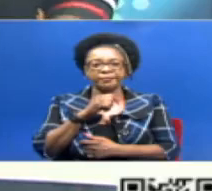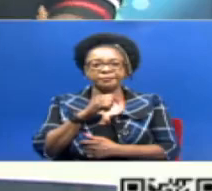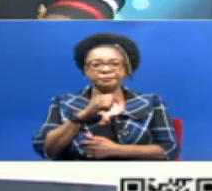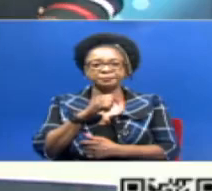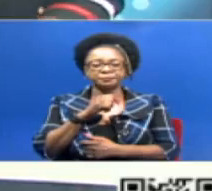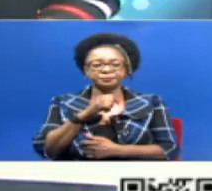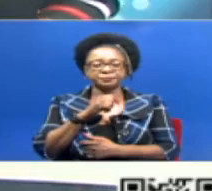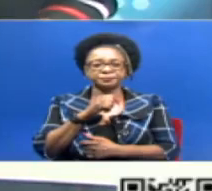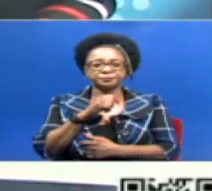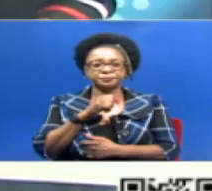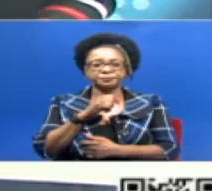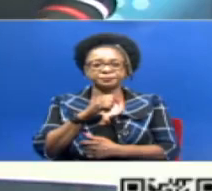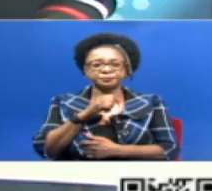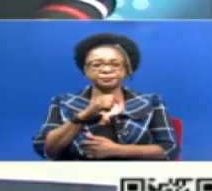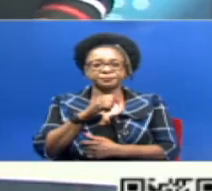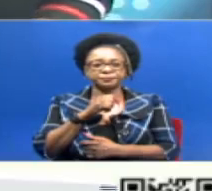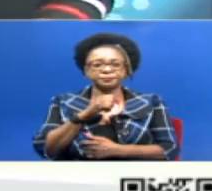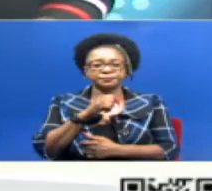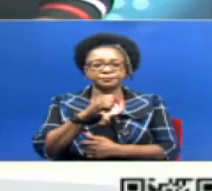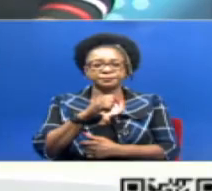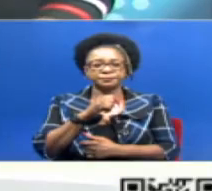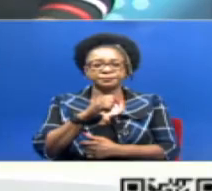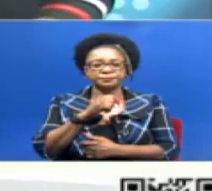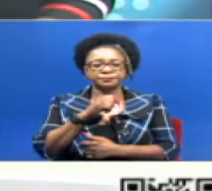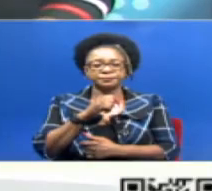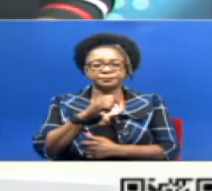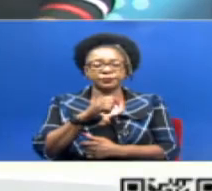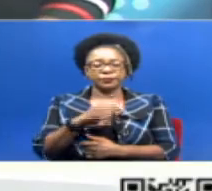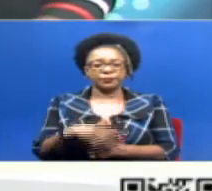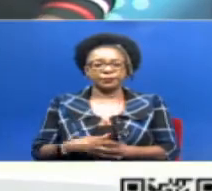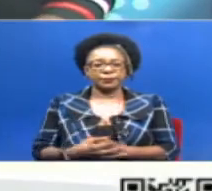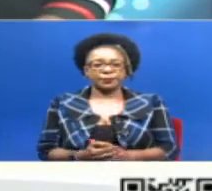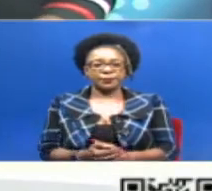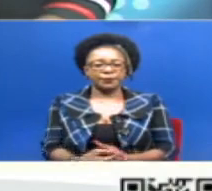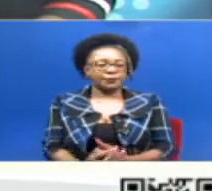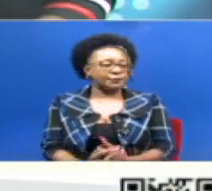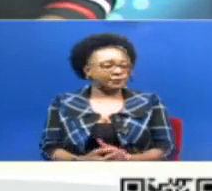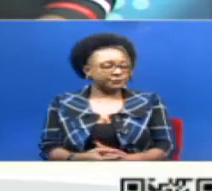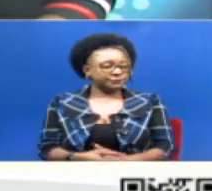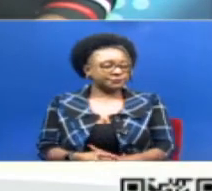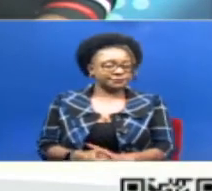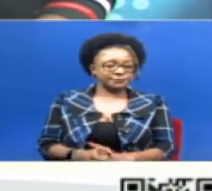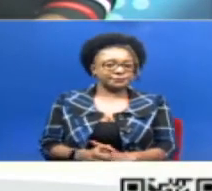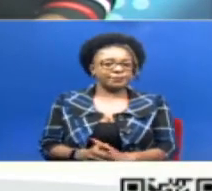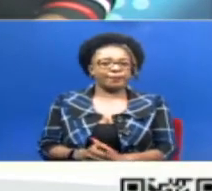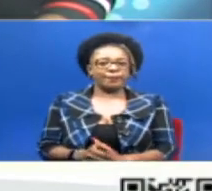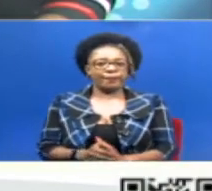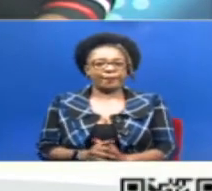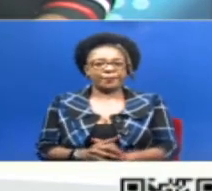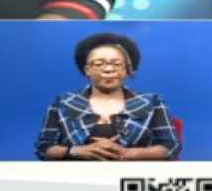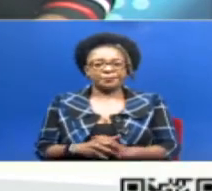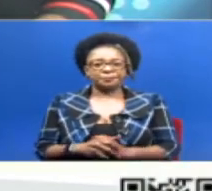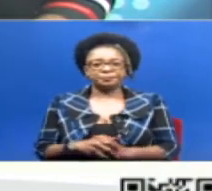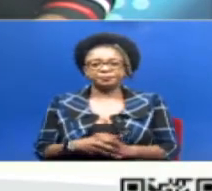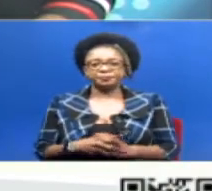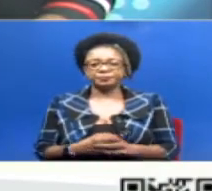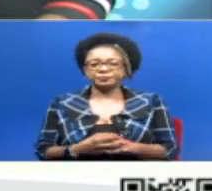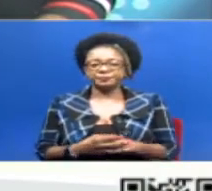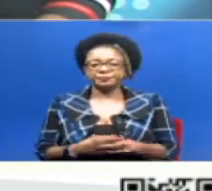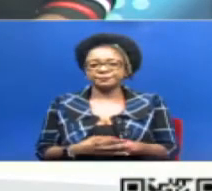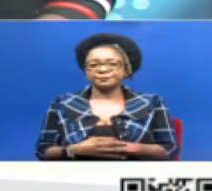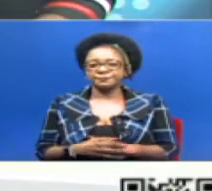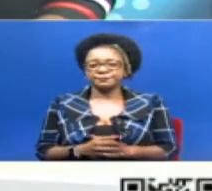Wizara ya Kawi sasa inaomba kuondolewa kwa marufuku mpya kandarasi ya mikataba ya serikali kuagiza kawi kutoka kwa kampuni za